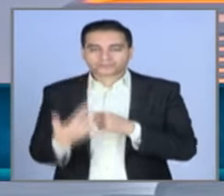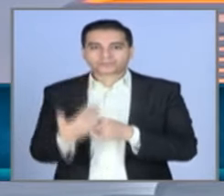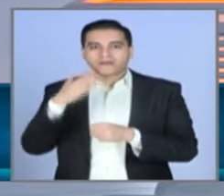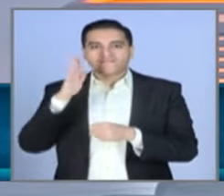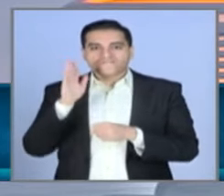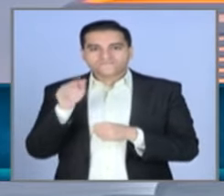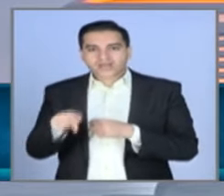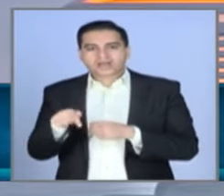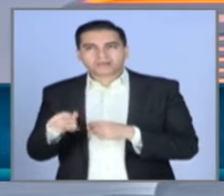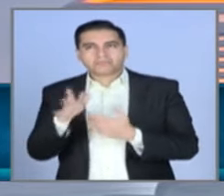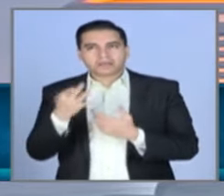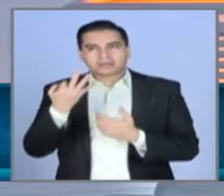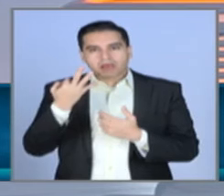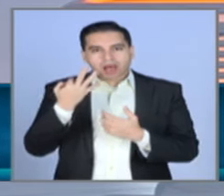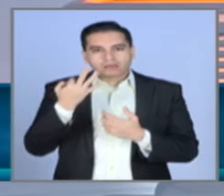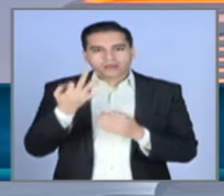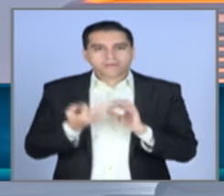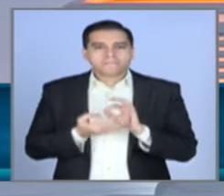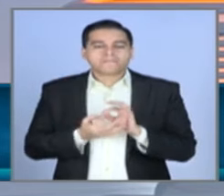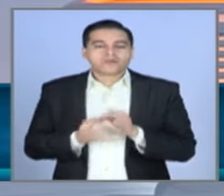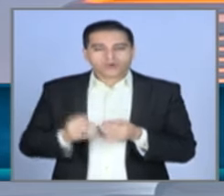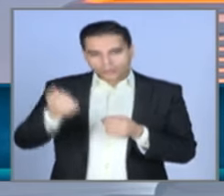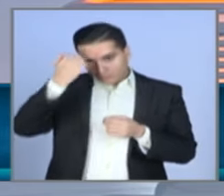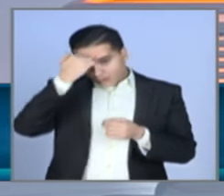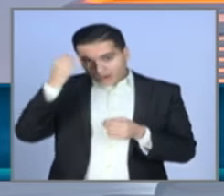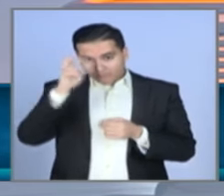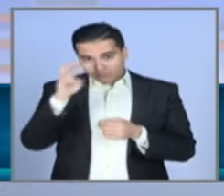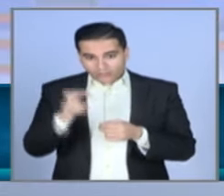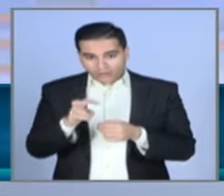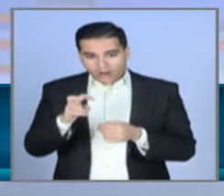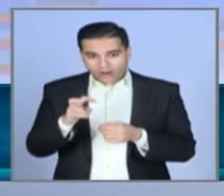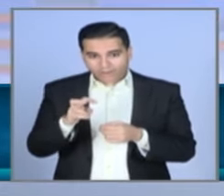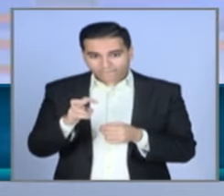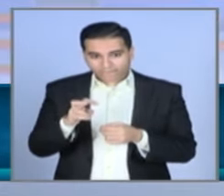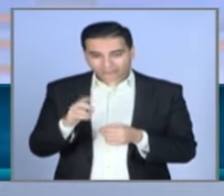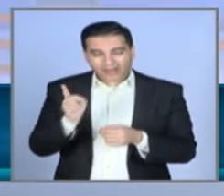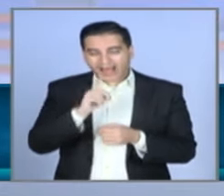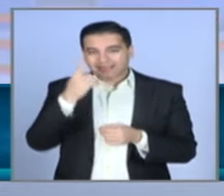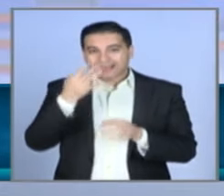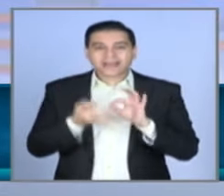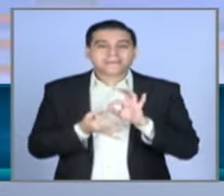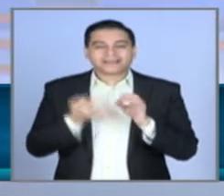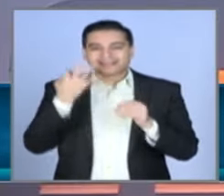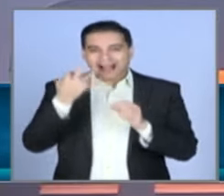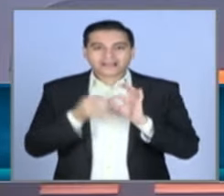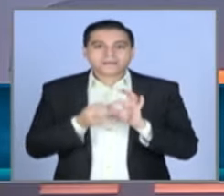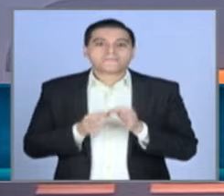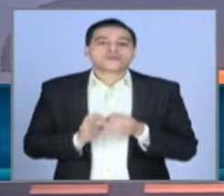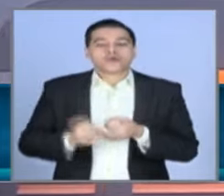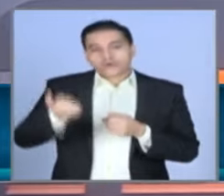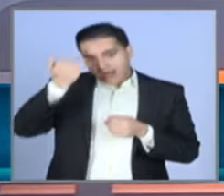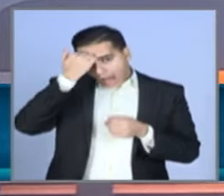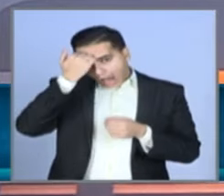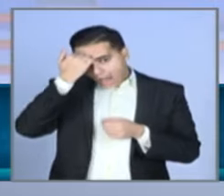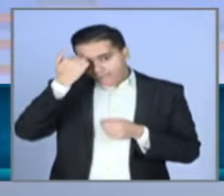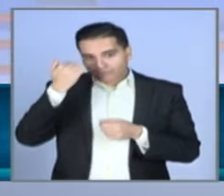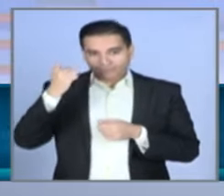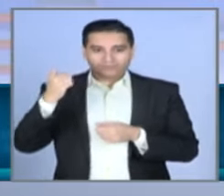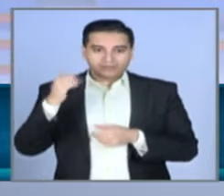بينتج حوالي 3 مليار قدم مكعب يومياً. الجزائر إن شاء